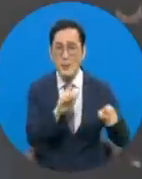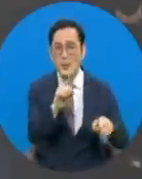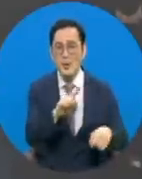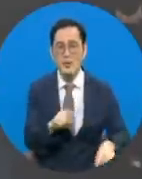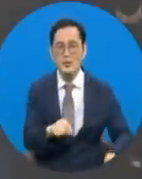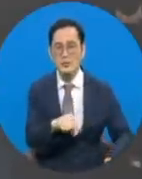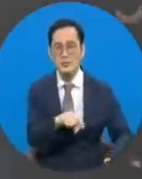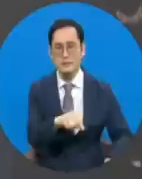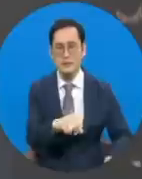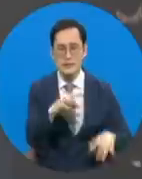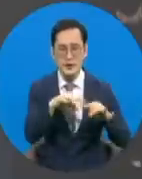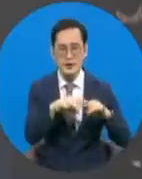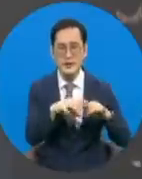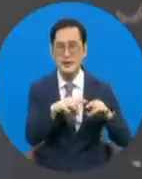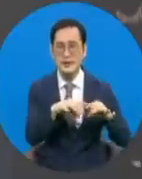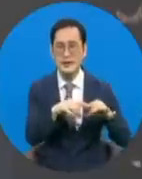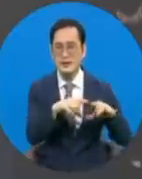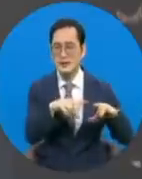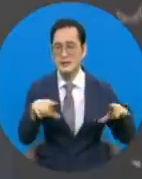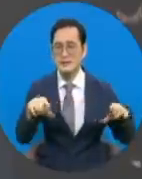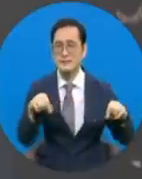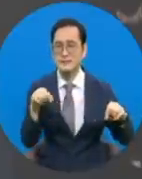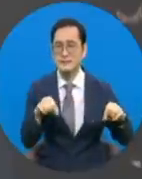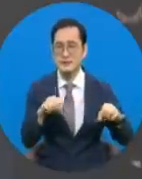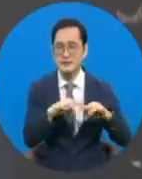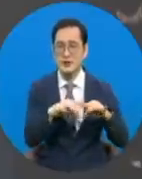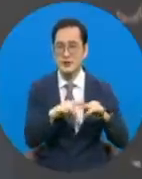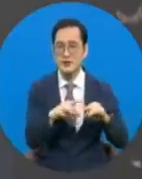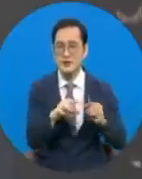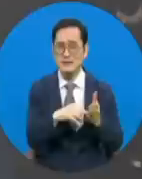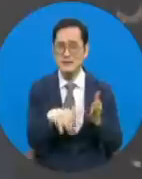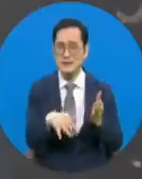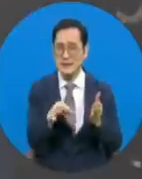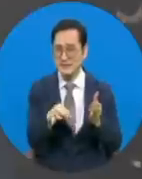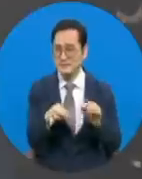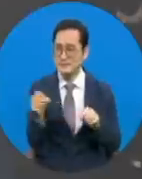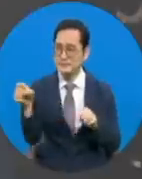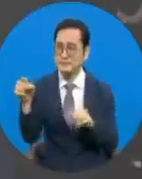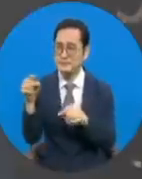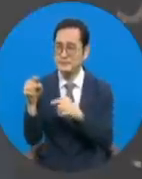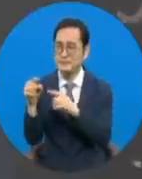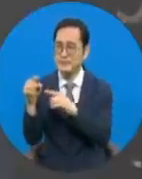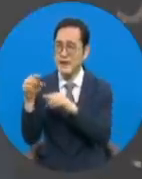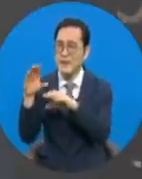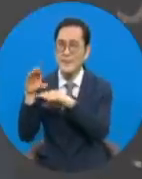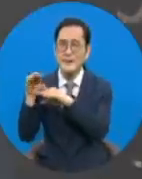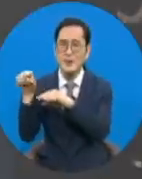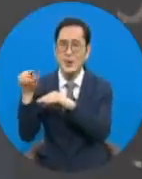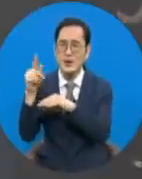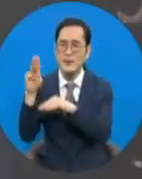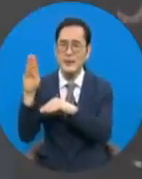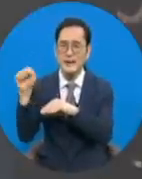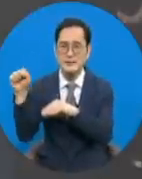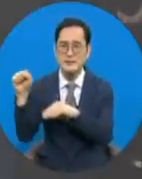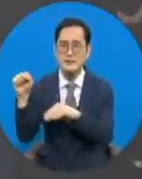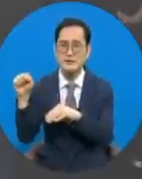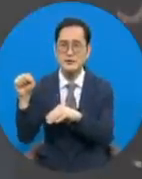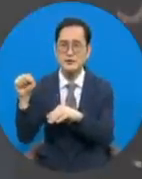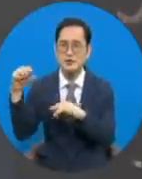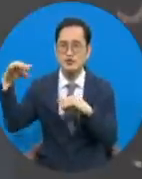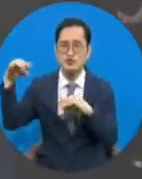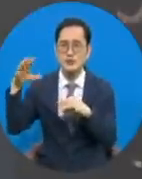사장이 권고가 철회되는 즉시 자리에서 물러나겠다고 밝혔습니다. 수신료 분리 징수 문제를 놓고 국민 여론을